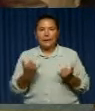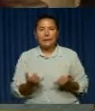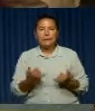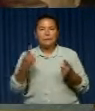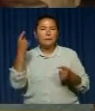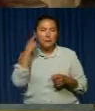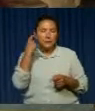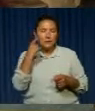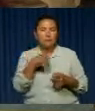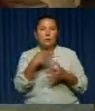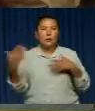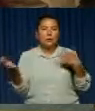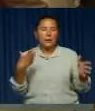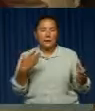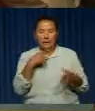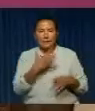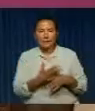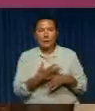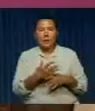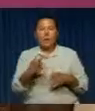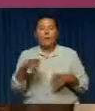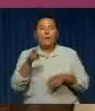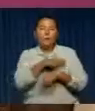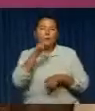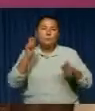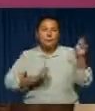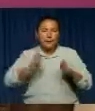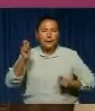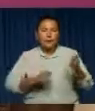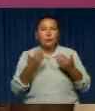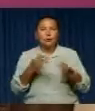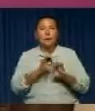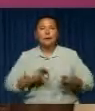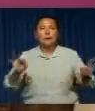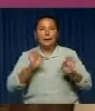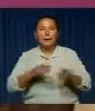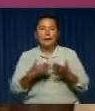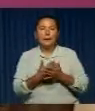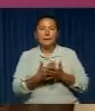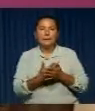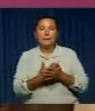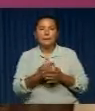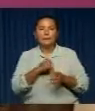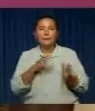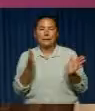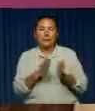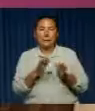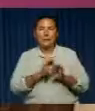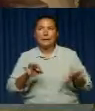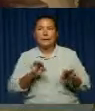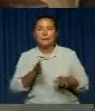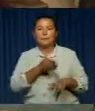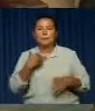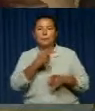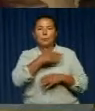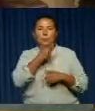жатырмыз, көріп жатырмыз, жан жақтан көптеген көмектер келіп жатыр, дәрігерлер келіп жатыр. Сол туралы айтып, хабарымыз түйіндеп, өзіңіздің қысқаша айта кетейін, онда бізде